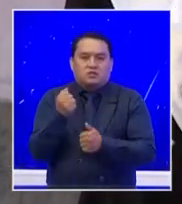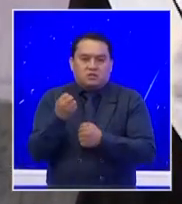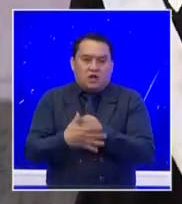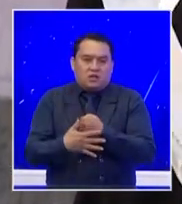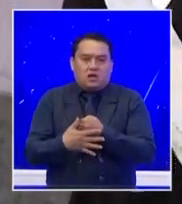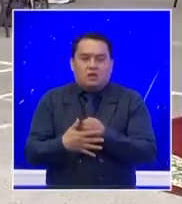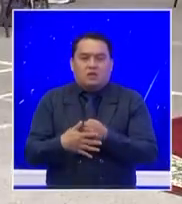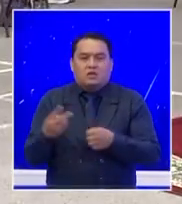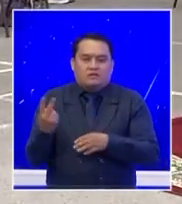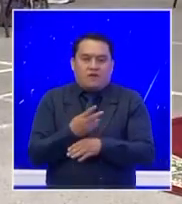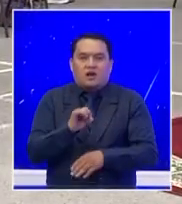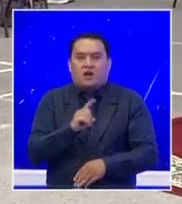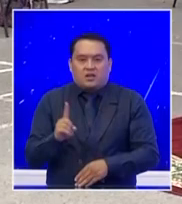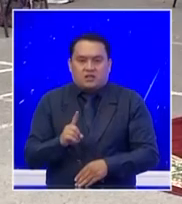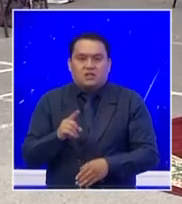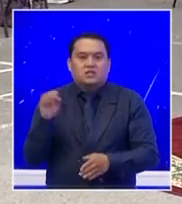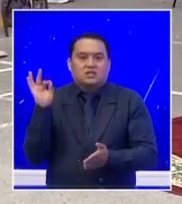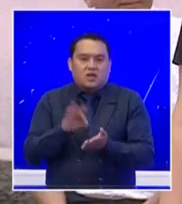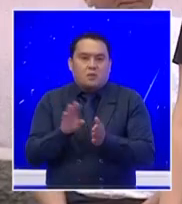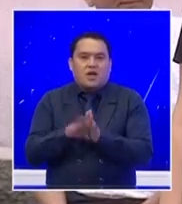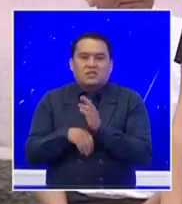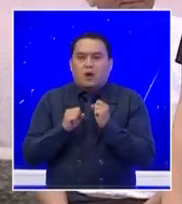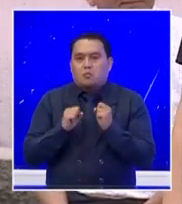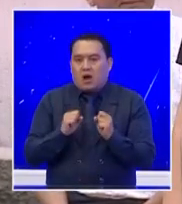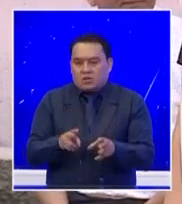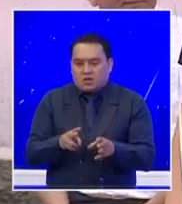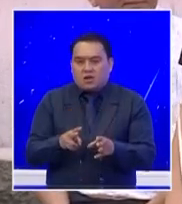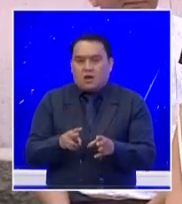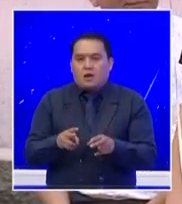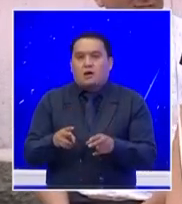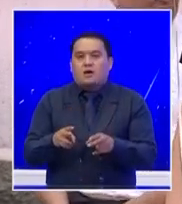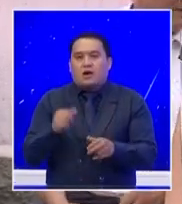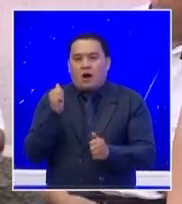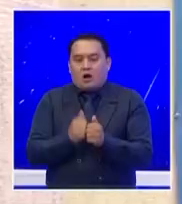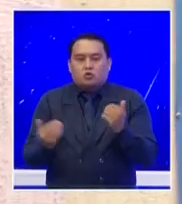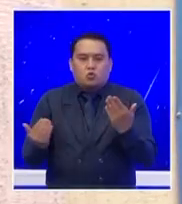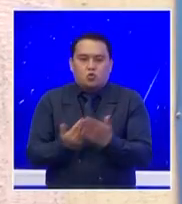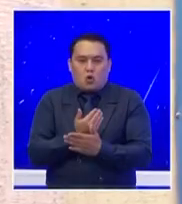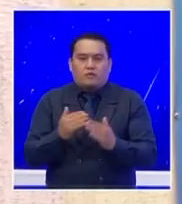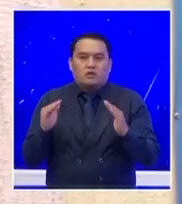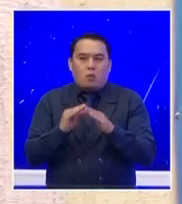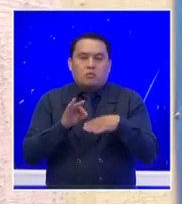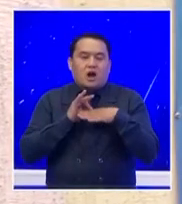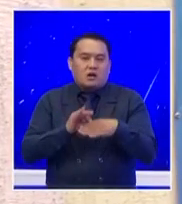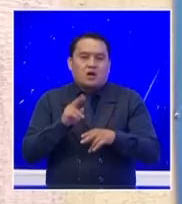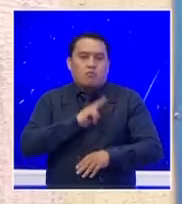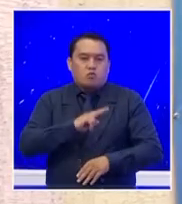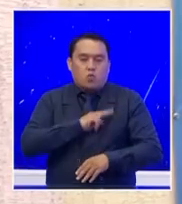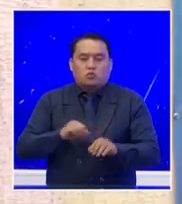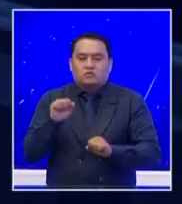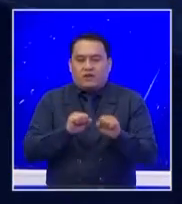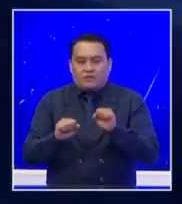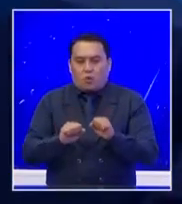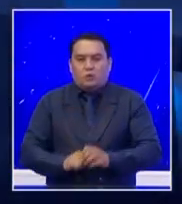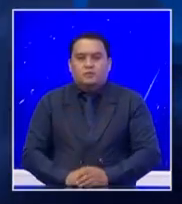тестирования меньше в 2 раза. И в целях безопасности будущих абитуриентов перед входом каждого нового потока будут проводиться работы по